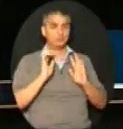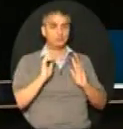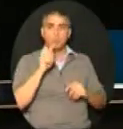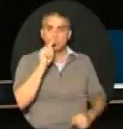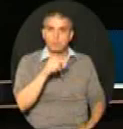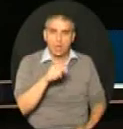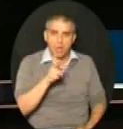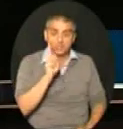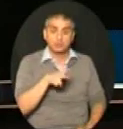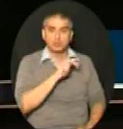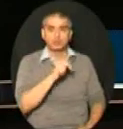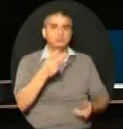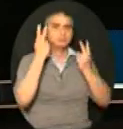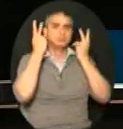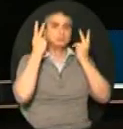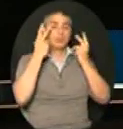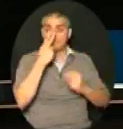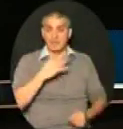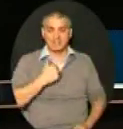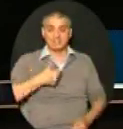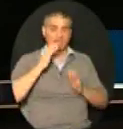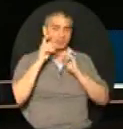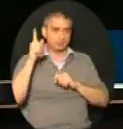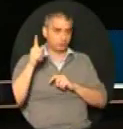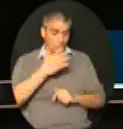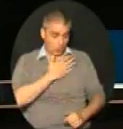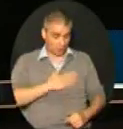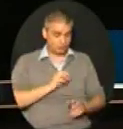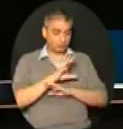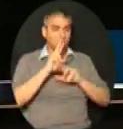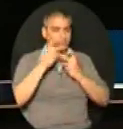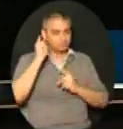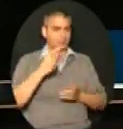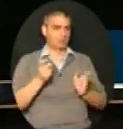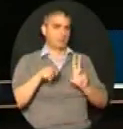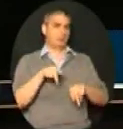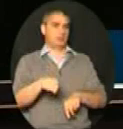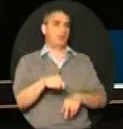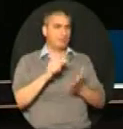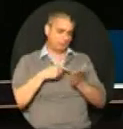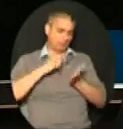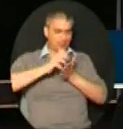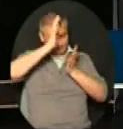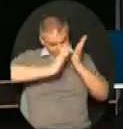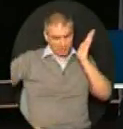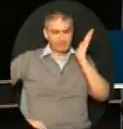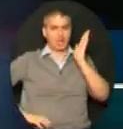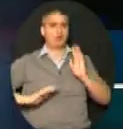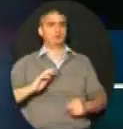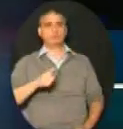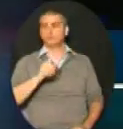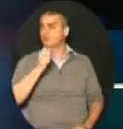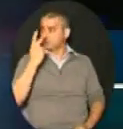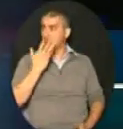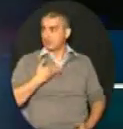פה יש עניינים מהותיים שבעיניי שר תקשורת שרוצה שידור ציבורי צריך להידרש להם. אני חושב שהשאלה הכי חשובה פה זה